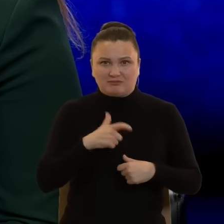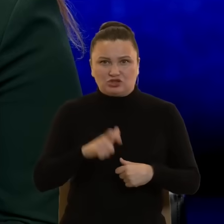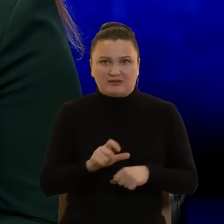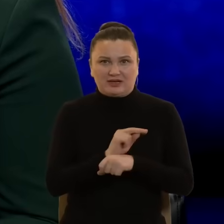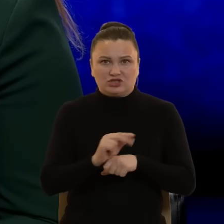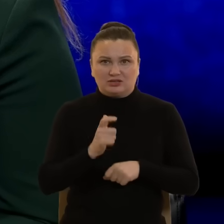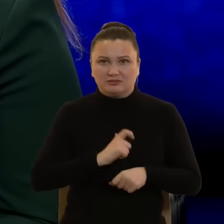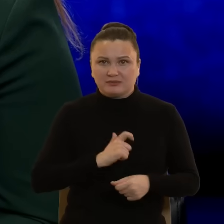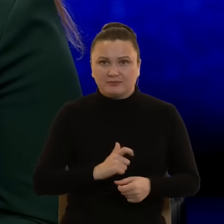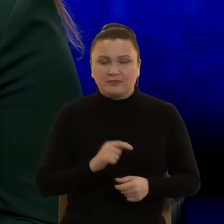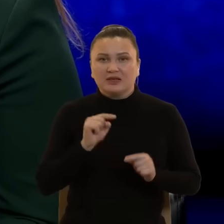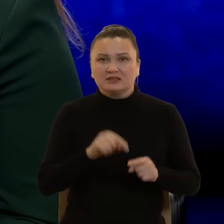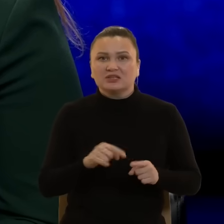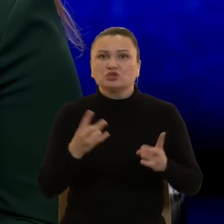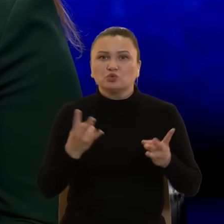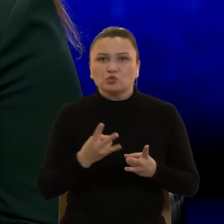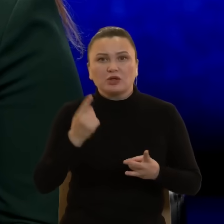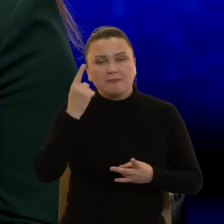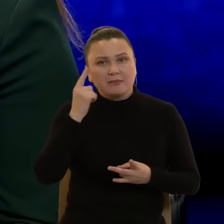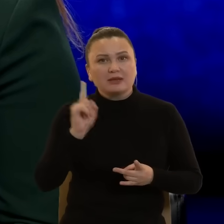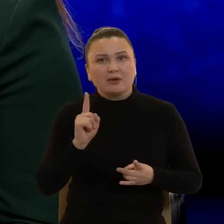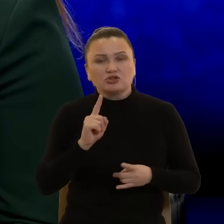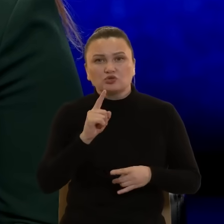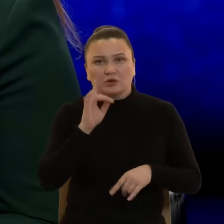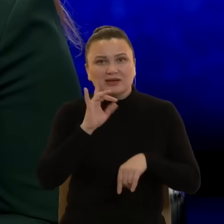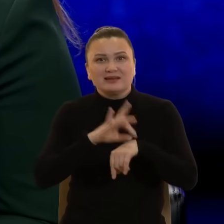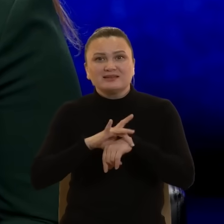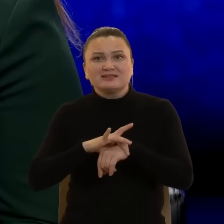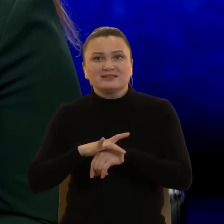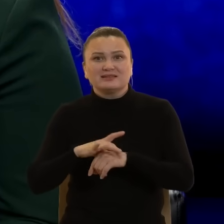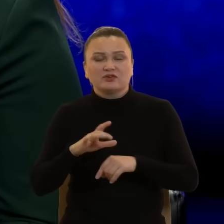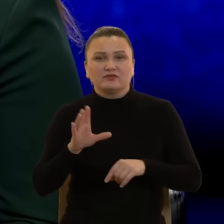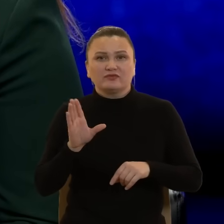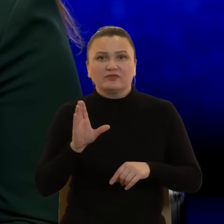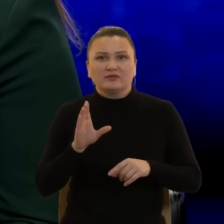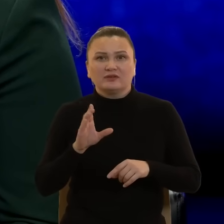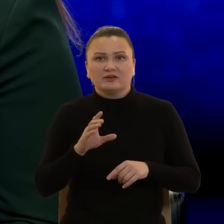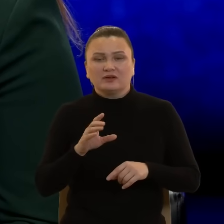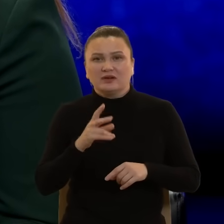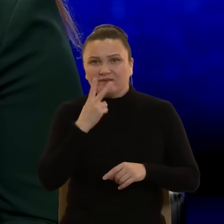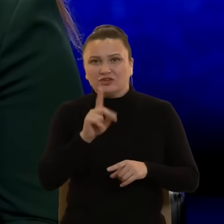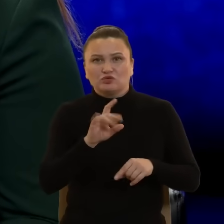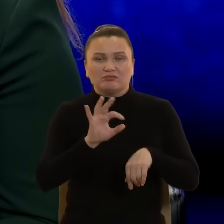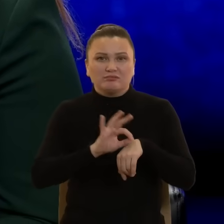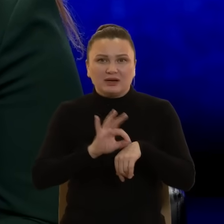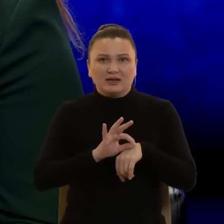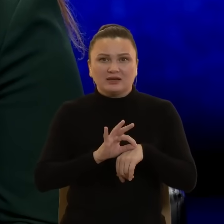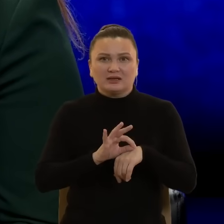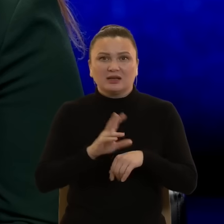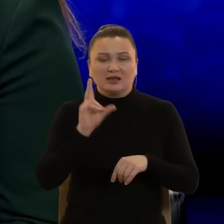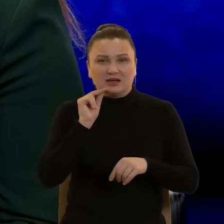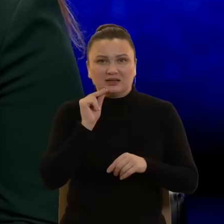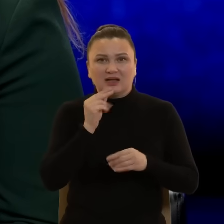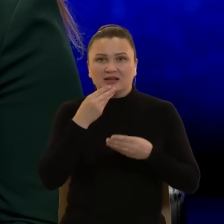собственно, здесь нужно понимать, что симптомы, они связаны и с самой болезнью. То есть, по сути дела, действуя